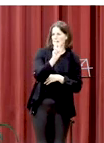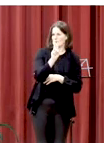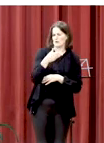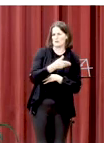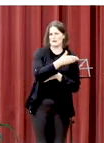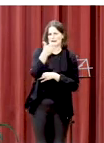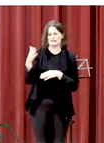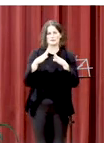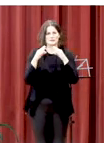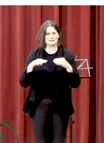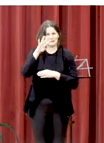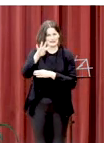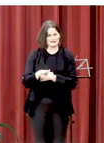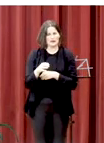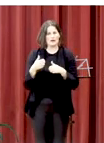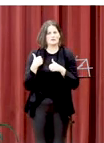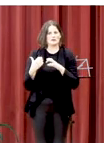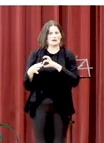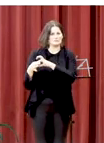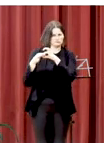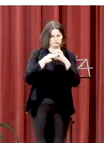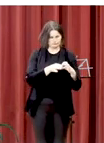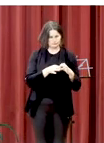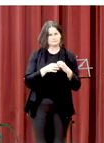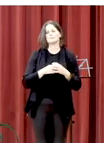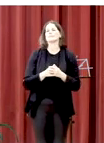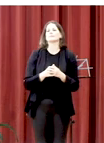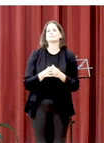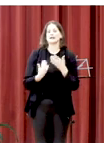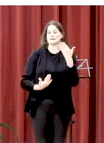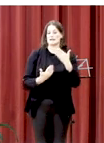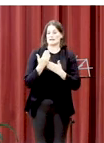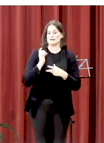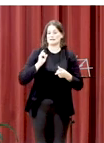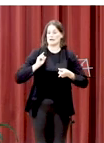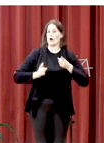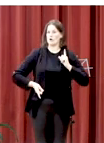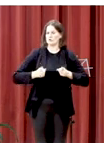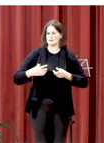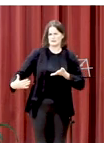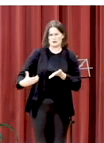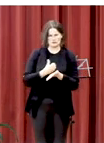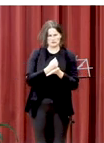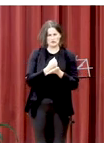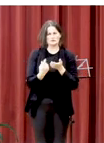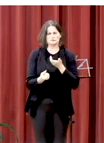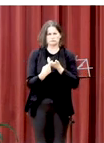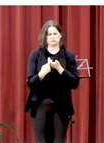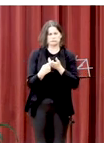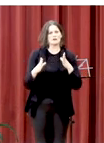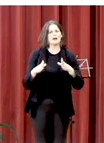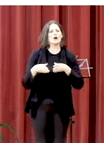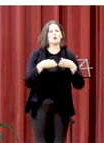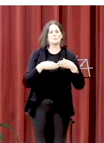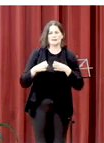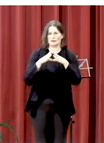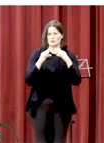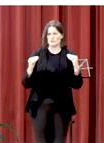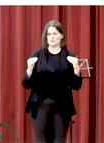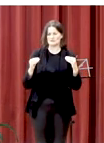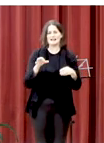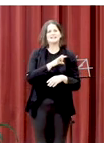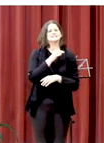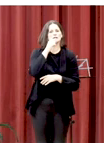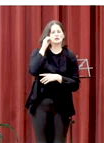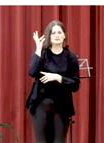resta d'universitats catalanes que ens acompanyeu, digníssimes autoritats, tots, membres de la comunitat universitària,